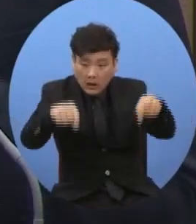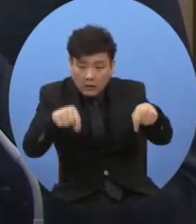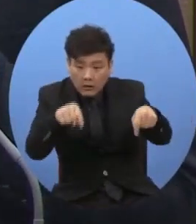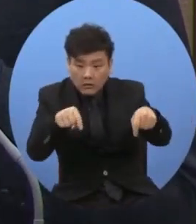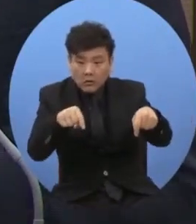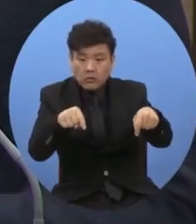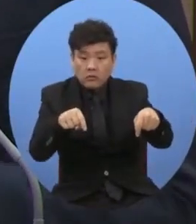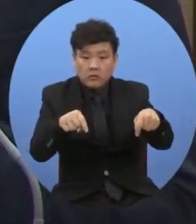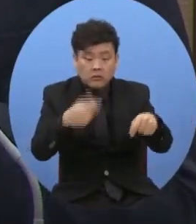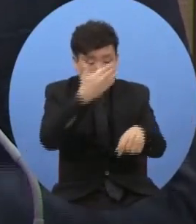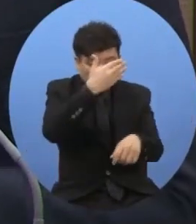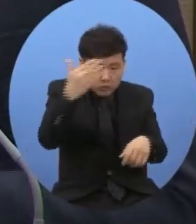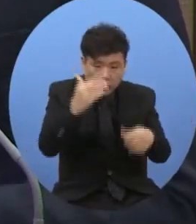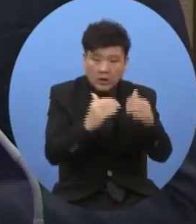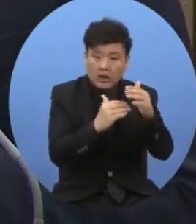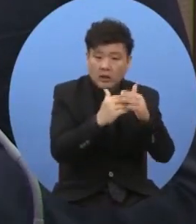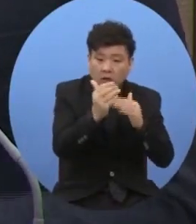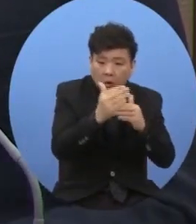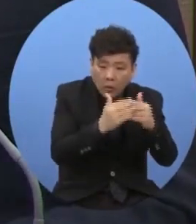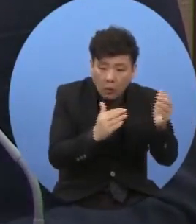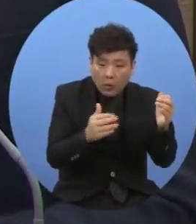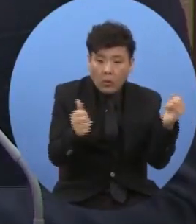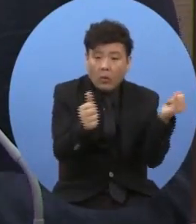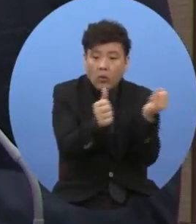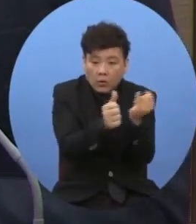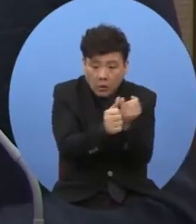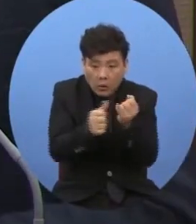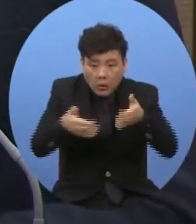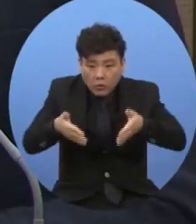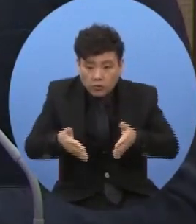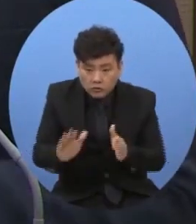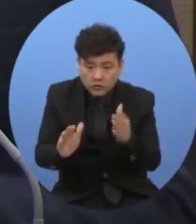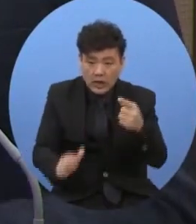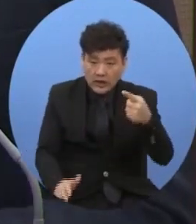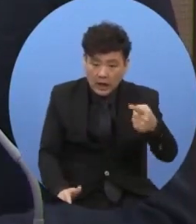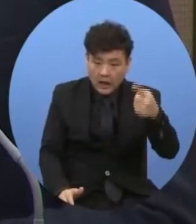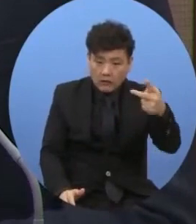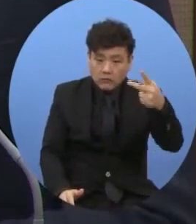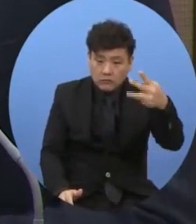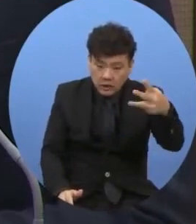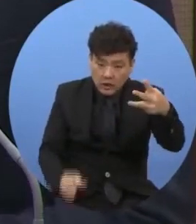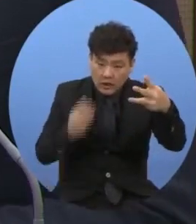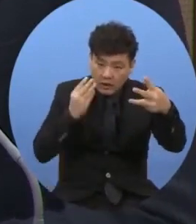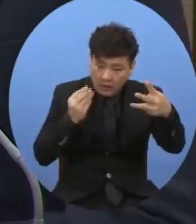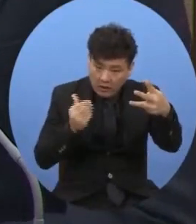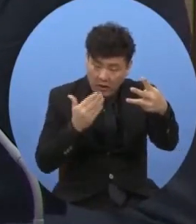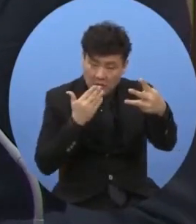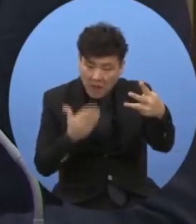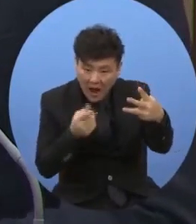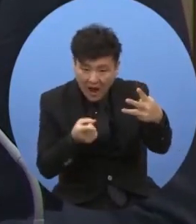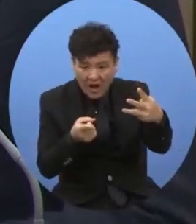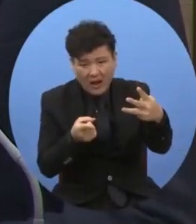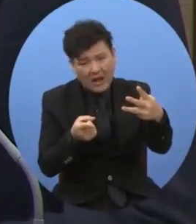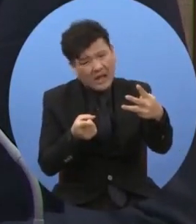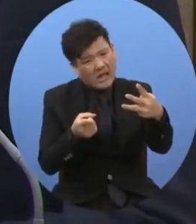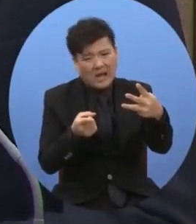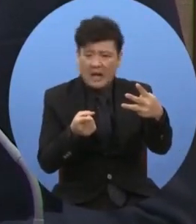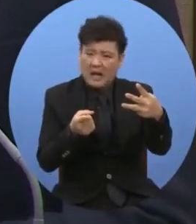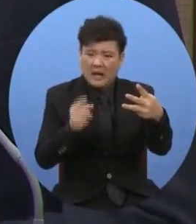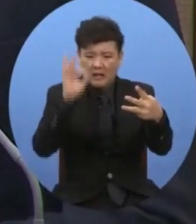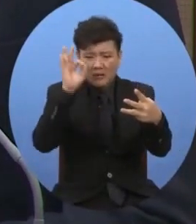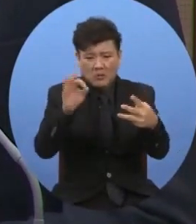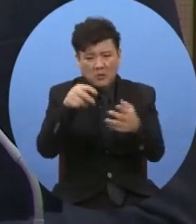연애, 결혼, 출산 이 3단계를 일직선으로 그렇게 할 수 있다고 보는 자체가 되게 단편적인 처방이라고